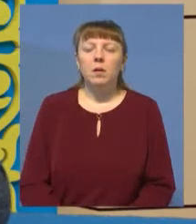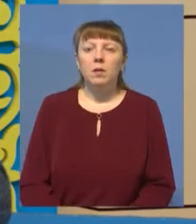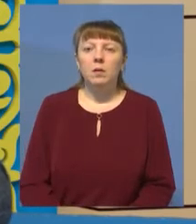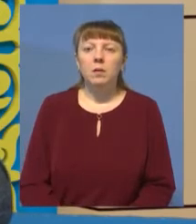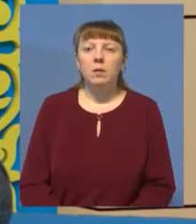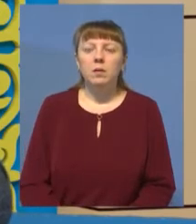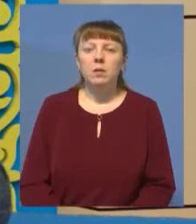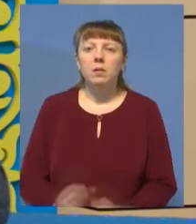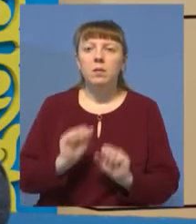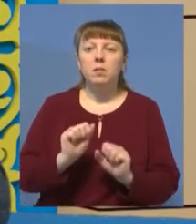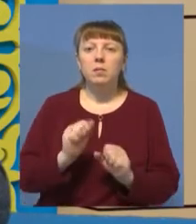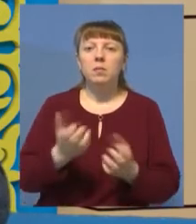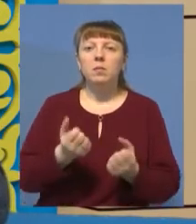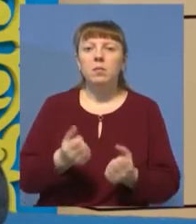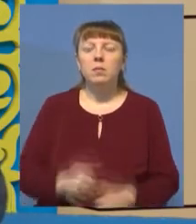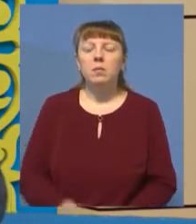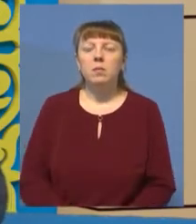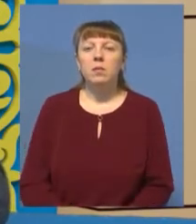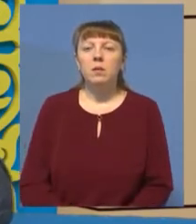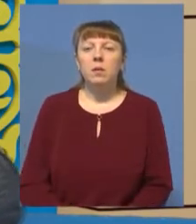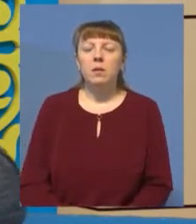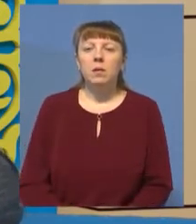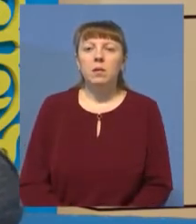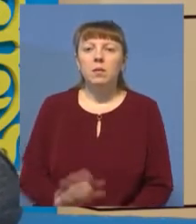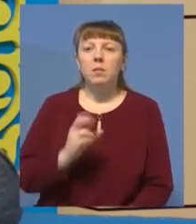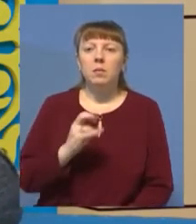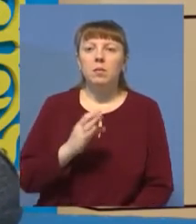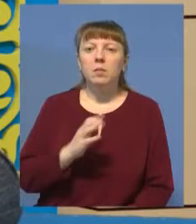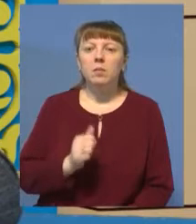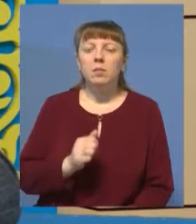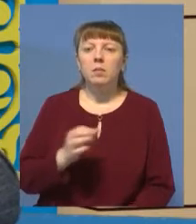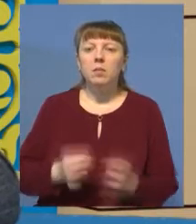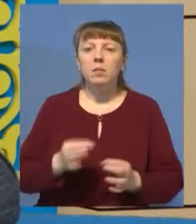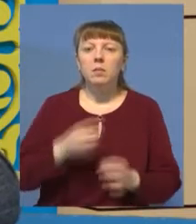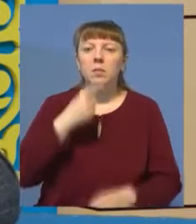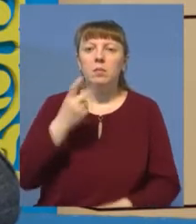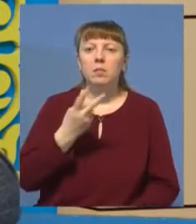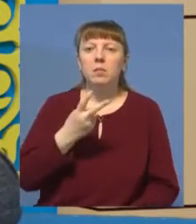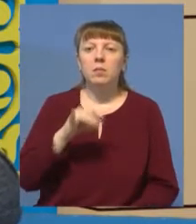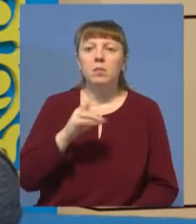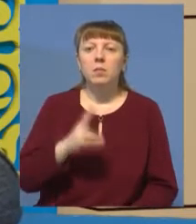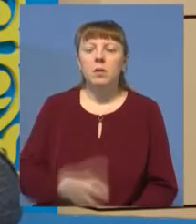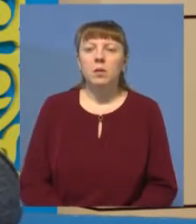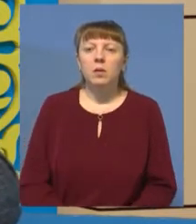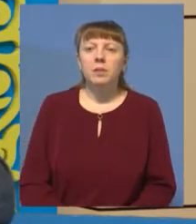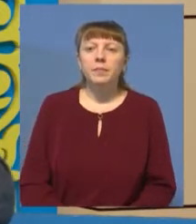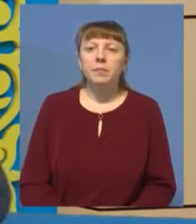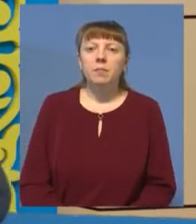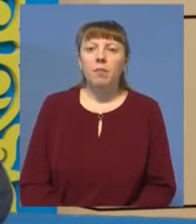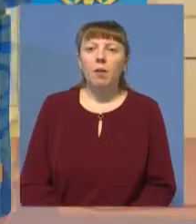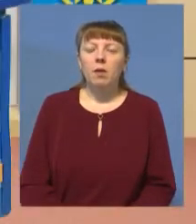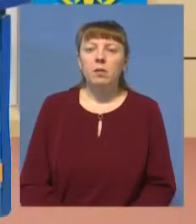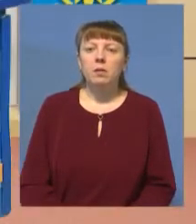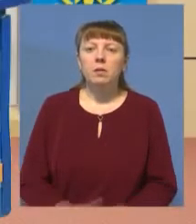нашего эфира – защита прав потребителей. В нашей студии Бахытгуль Баймагамбетова, судья суда номер 2, город Уральск. Здравствуйте. Здравствуйте.